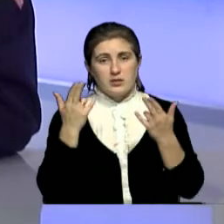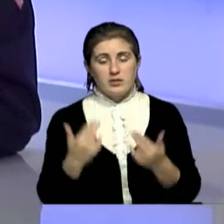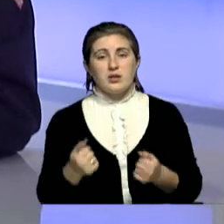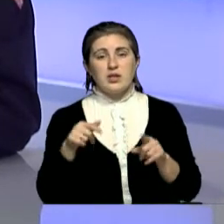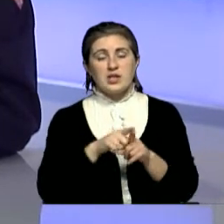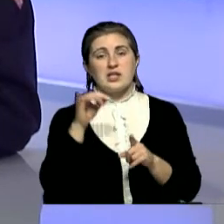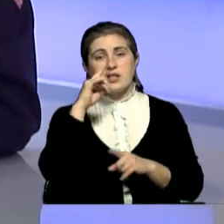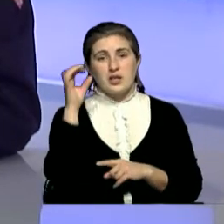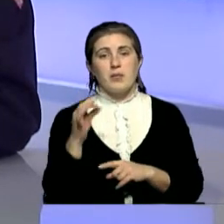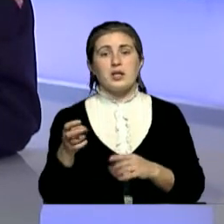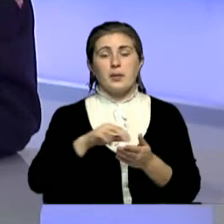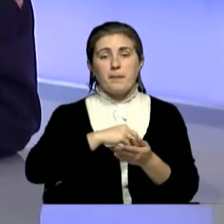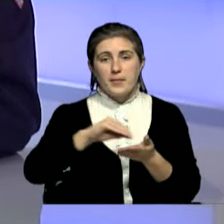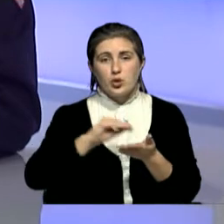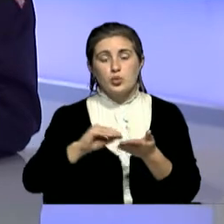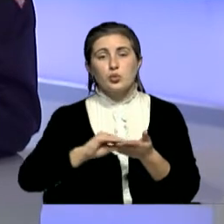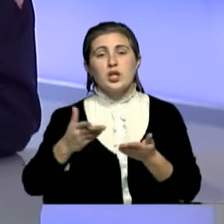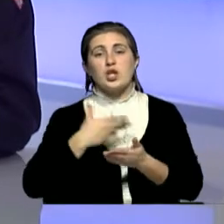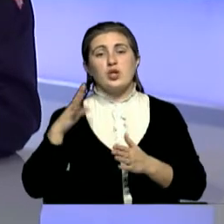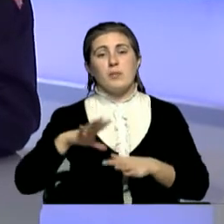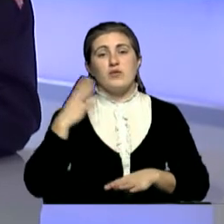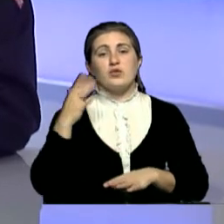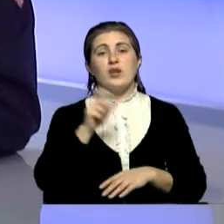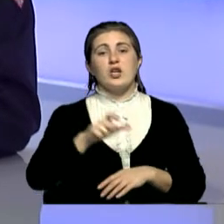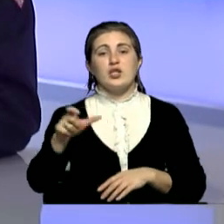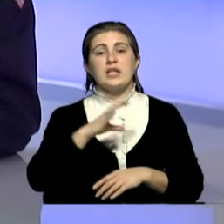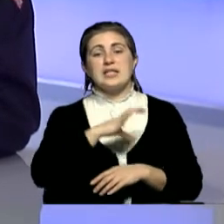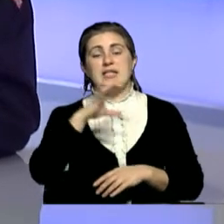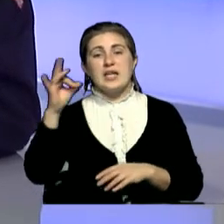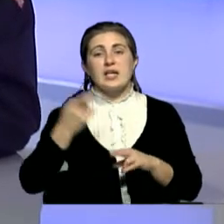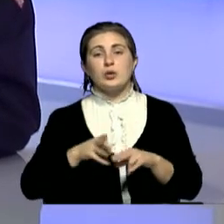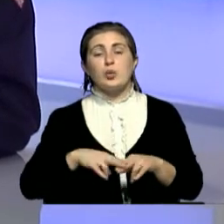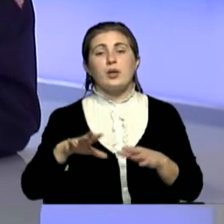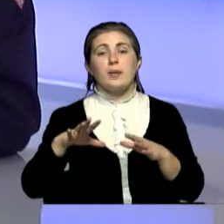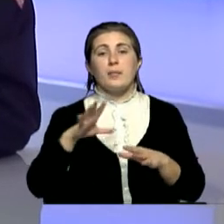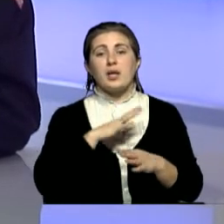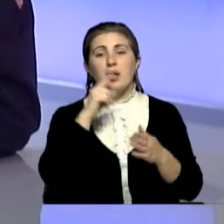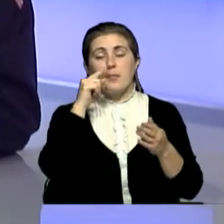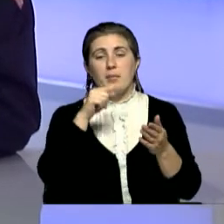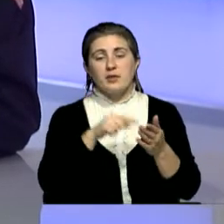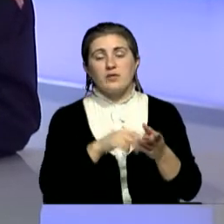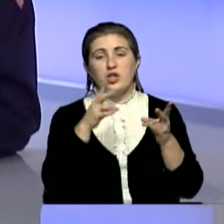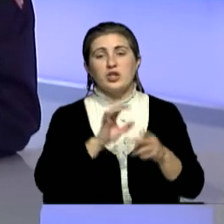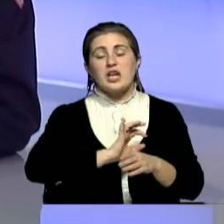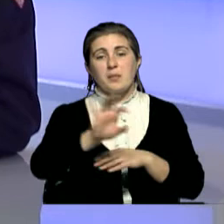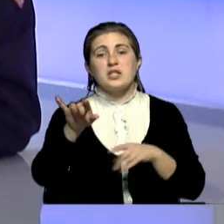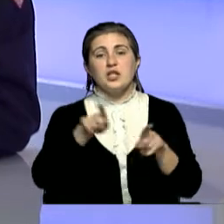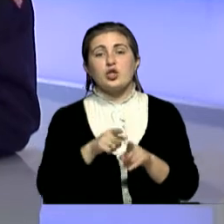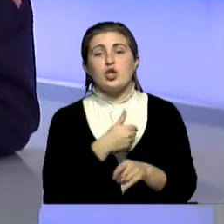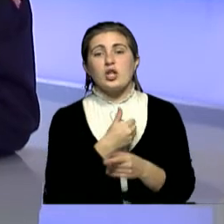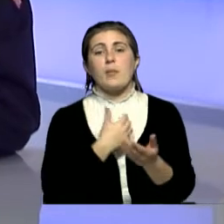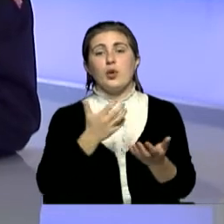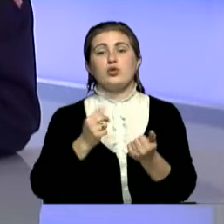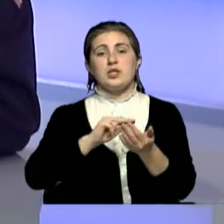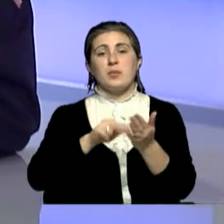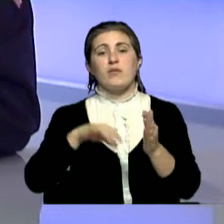Германии тоже пишут наши бывшие граждане Советского Союза, которые были подвержены репрессии, также желают получить справку